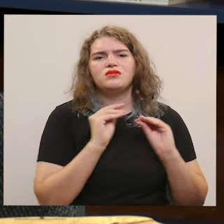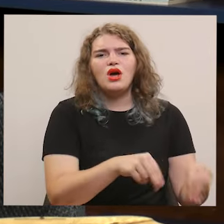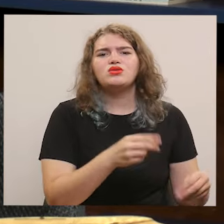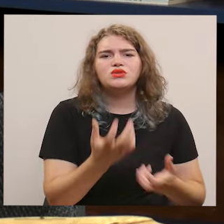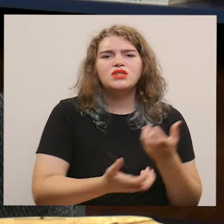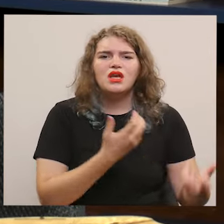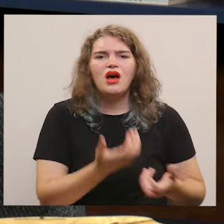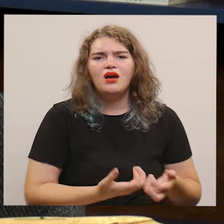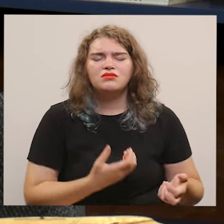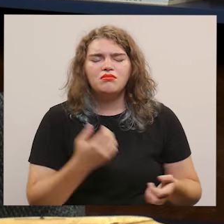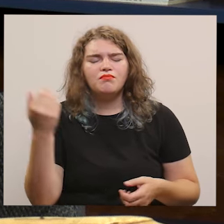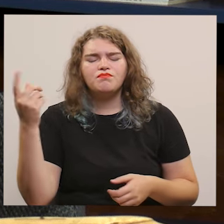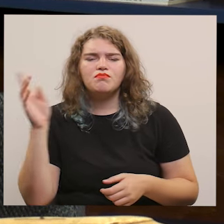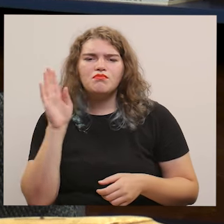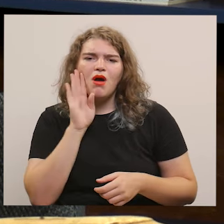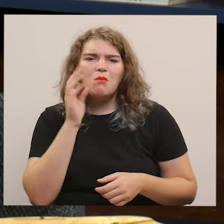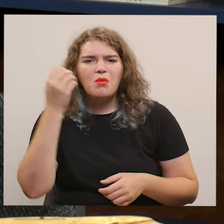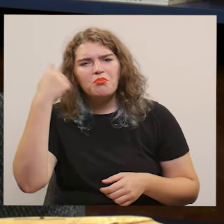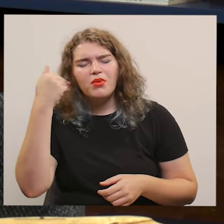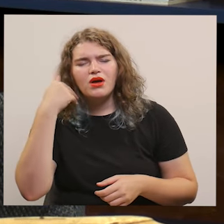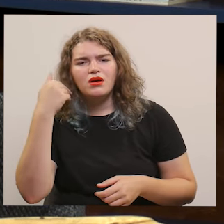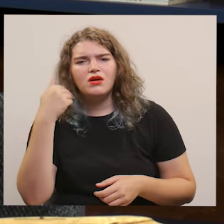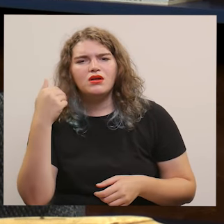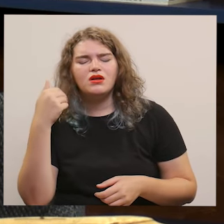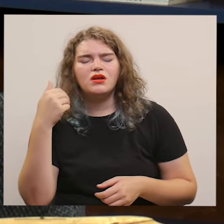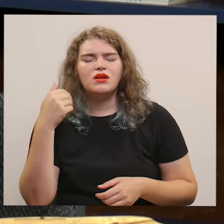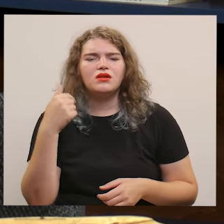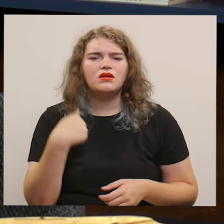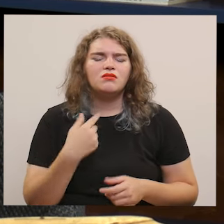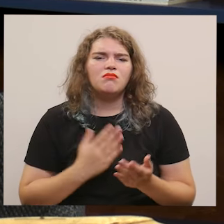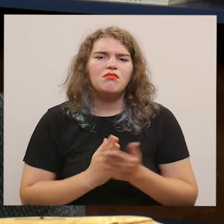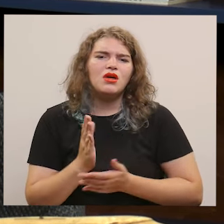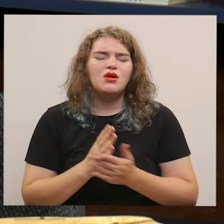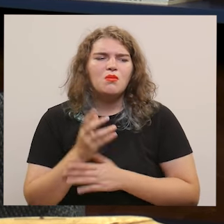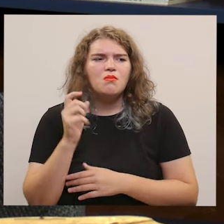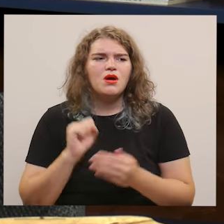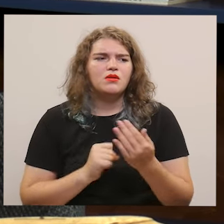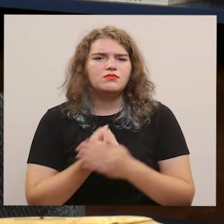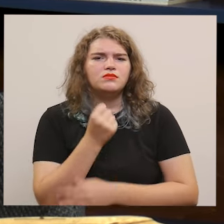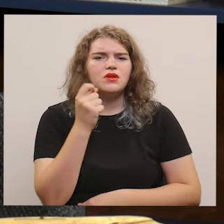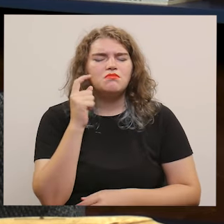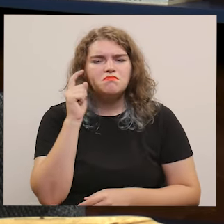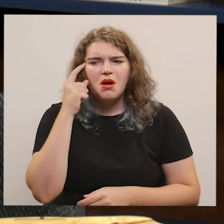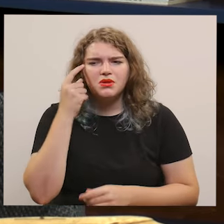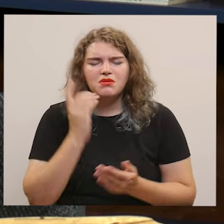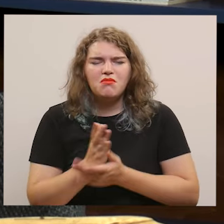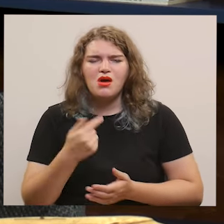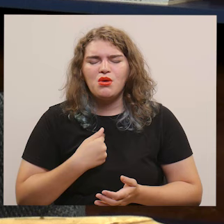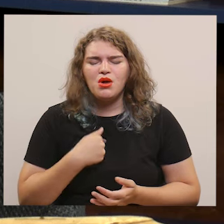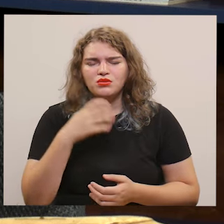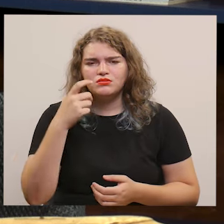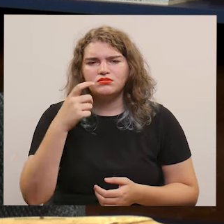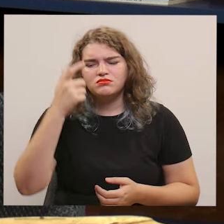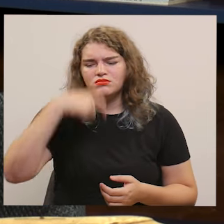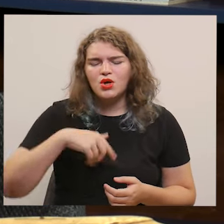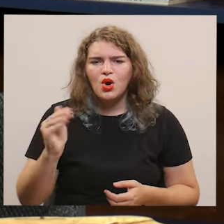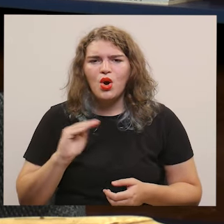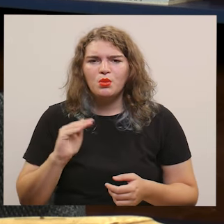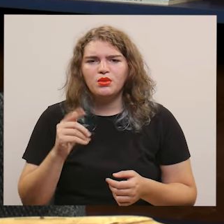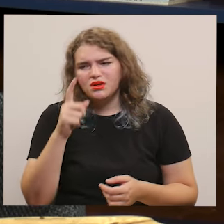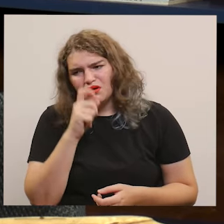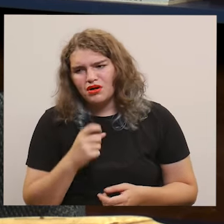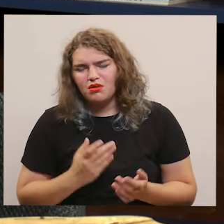ei deformată, că sunt un... De fapt, așa am crescut cu conceptul că eu sunt un copil rău. Și abia când am fost